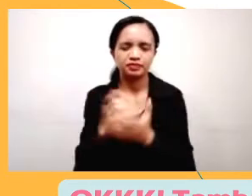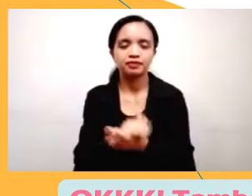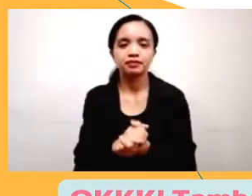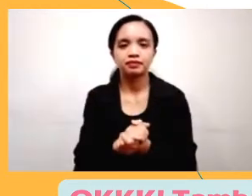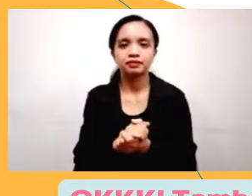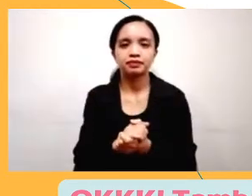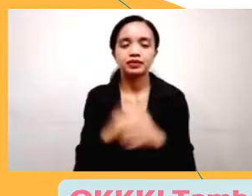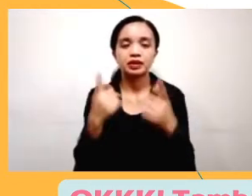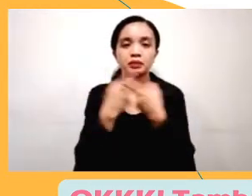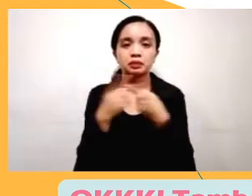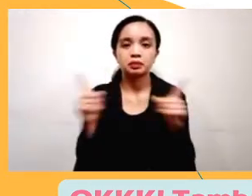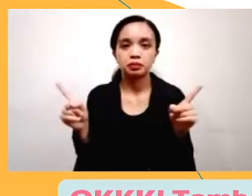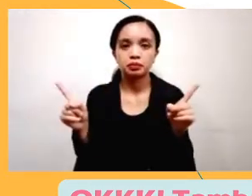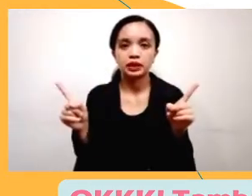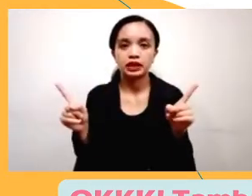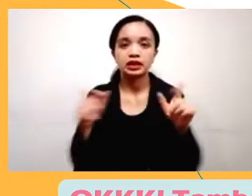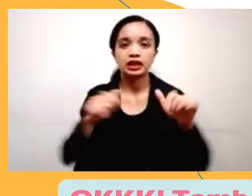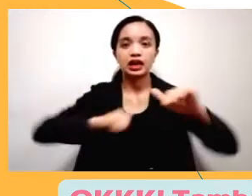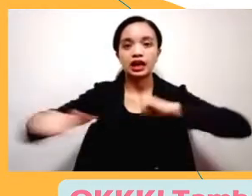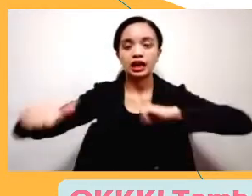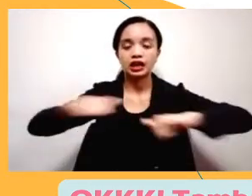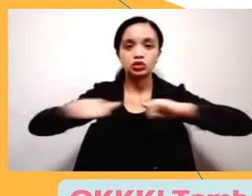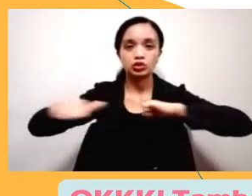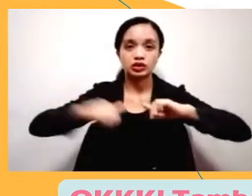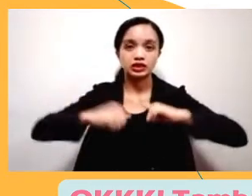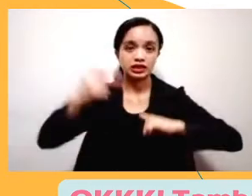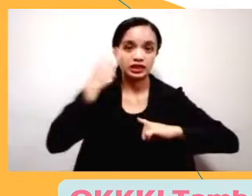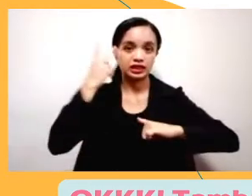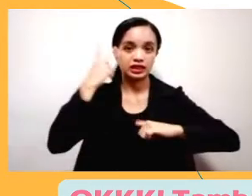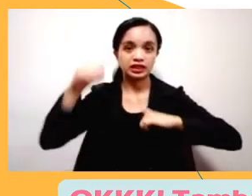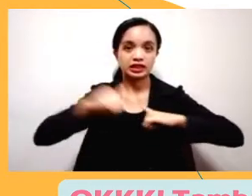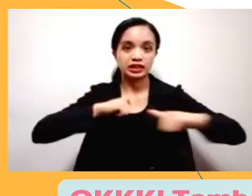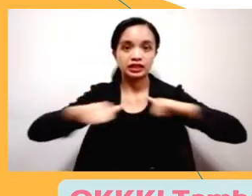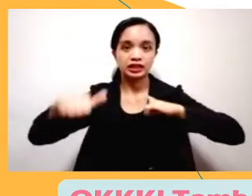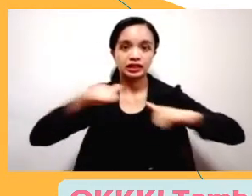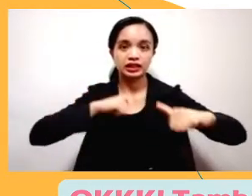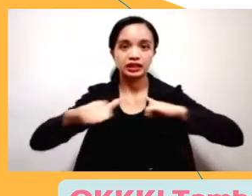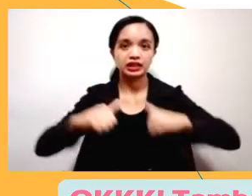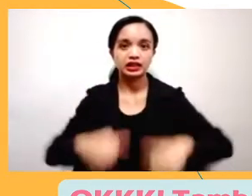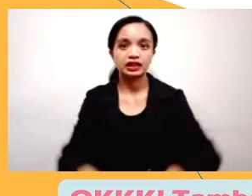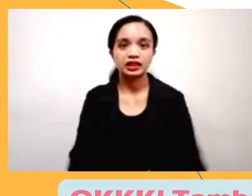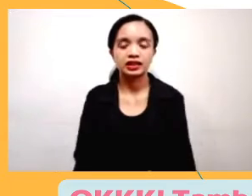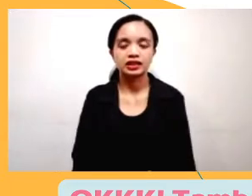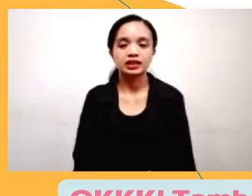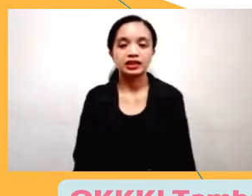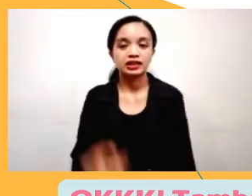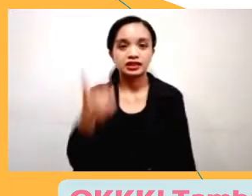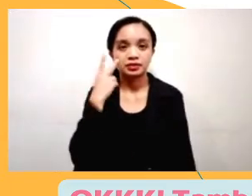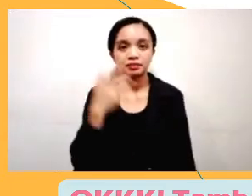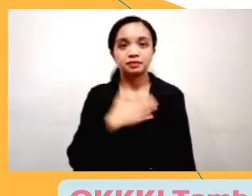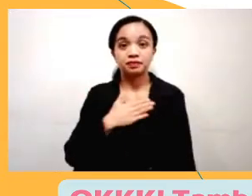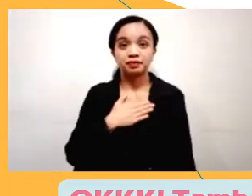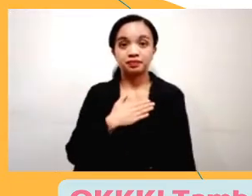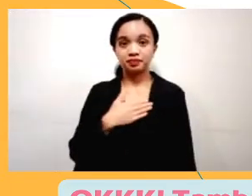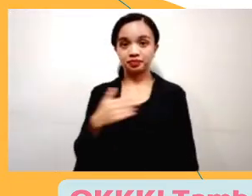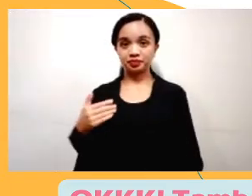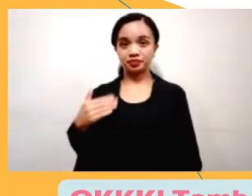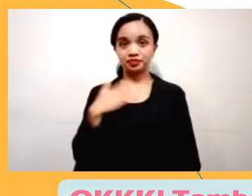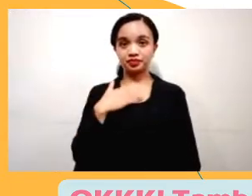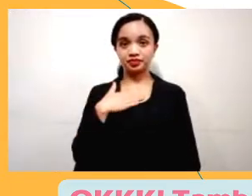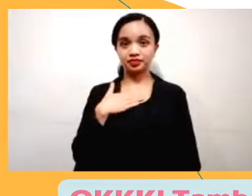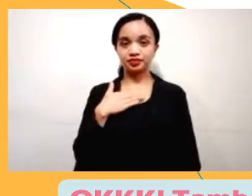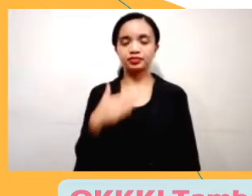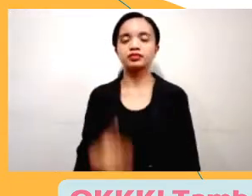Pero ang action natin ay ito. Yung paloob na chest. Okay? Doon lang muna tayo. And, subukan